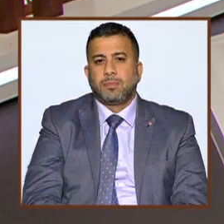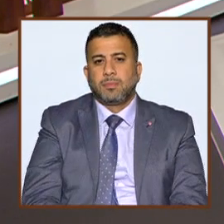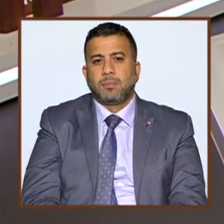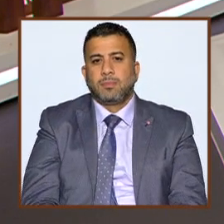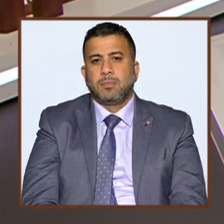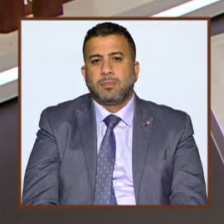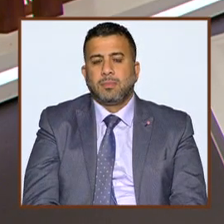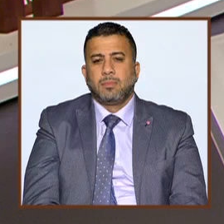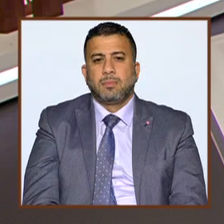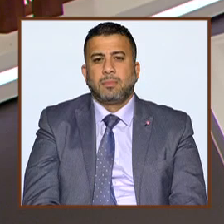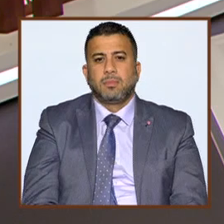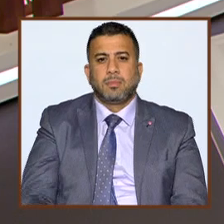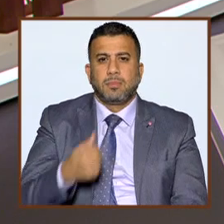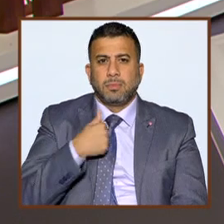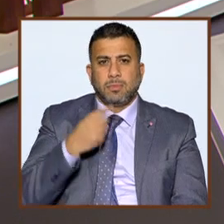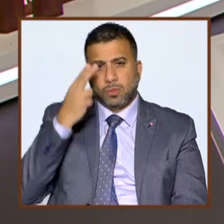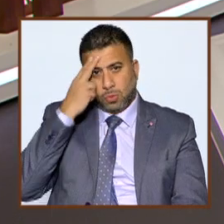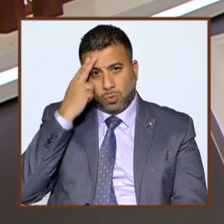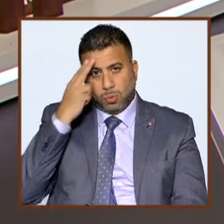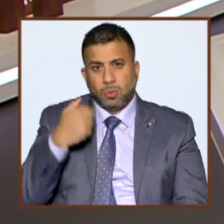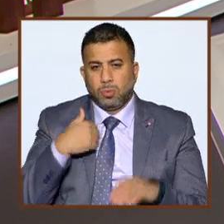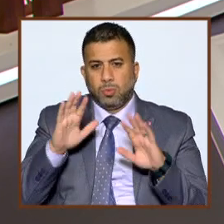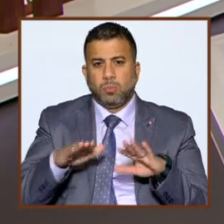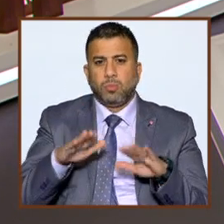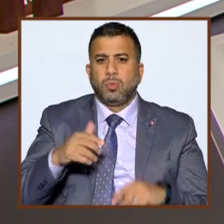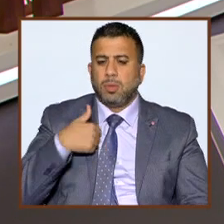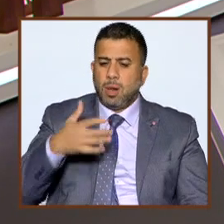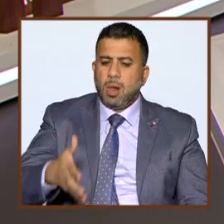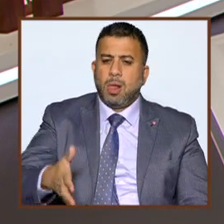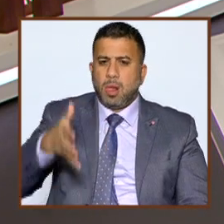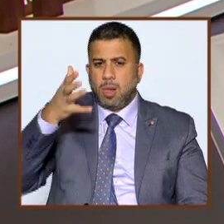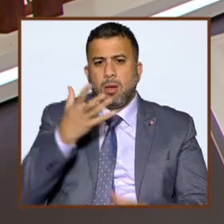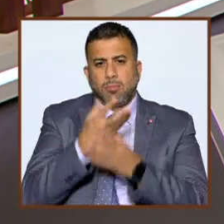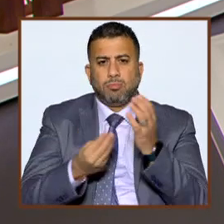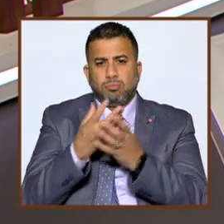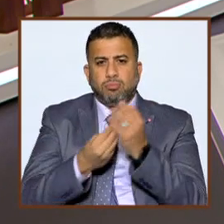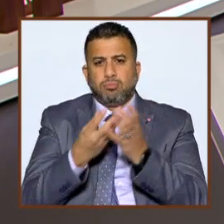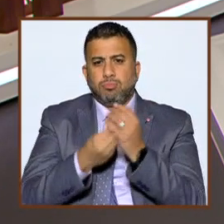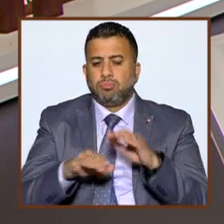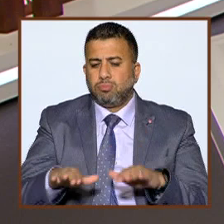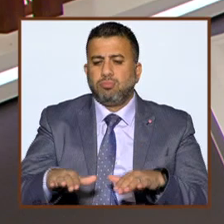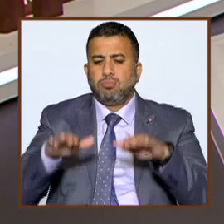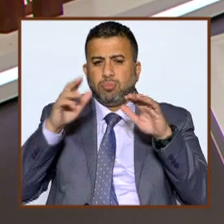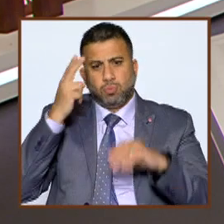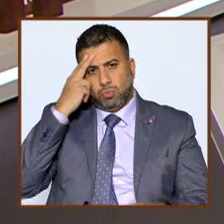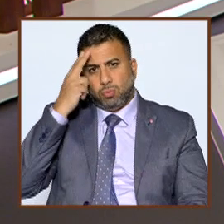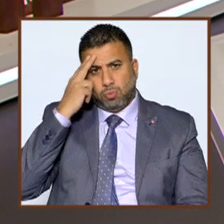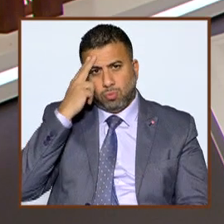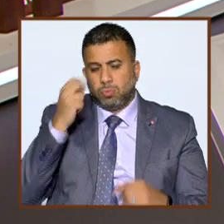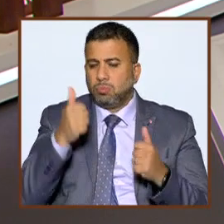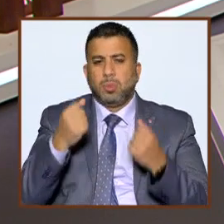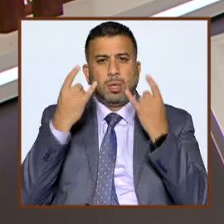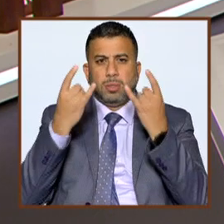اسمي فيصل مقيمة في السعودية طول عمري. تزوجت وجبت أولادي وربيتهم هنا بالسعودية وكل أمورنا